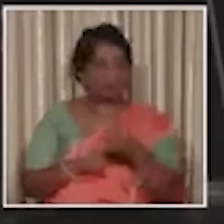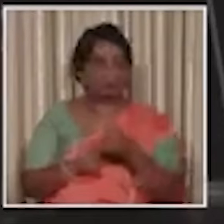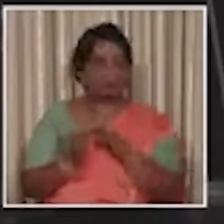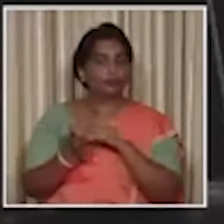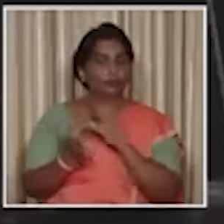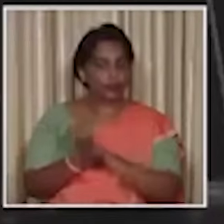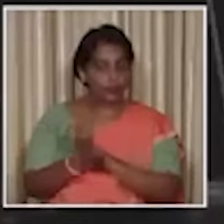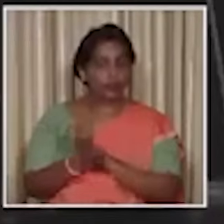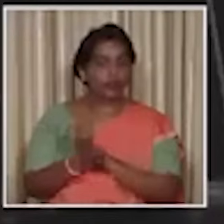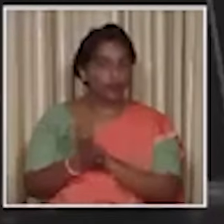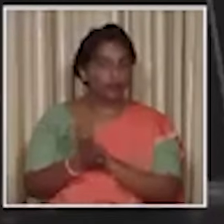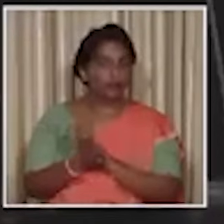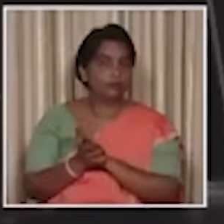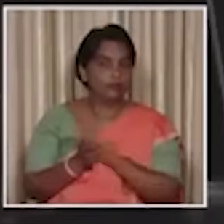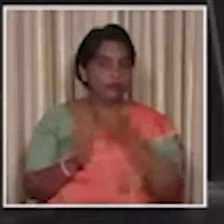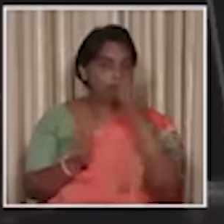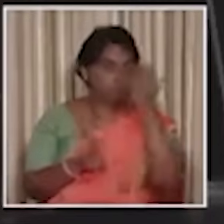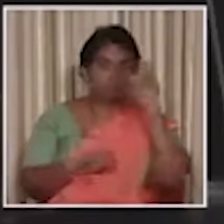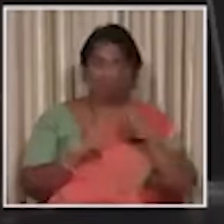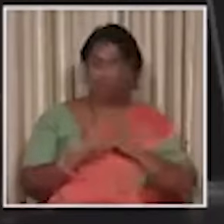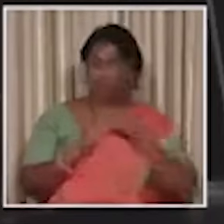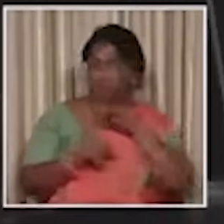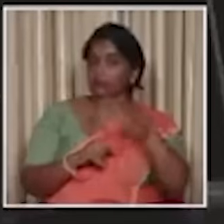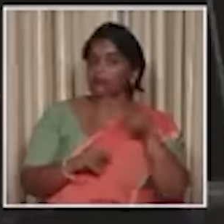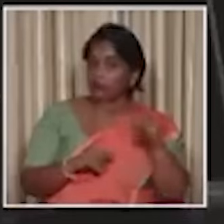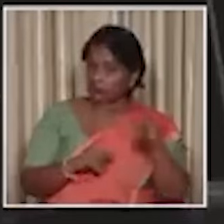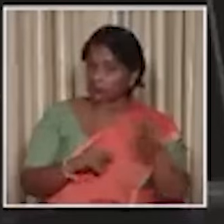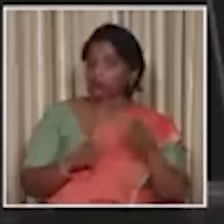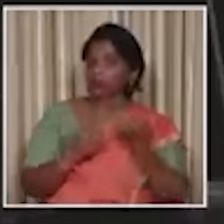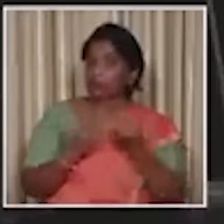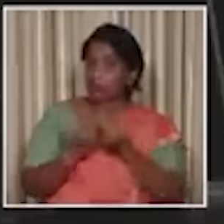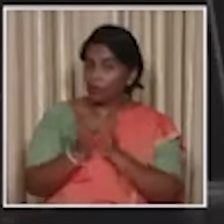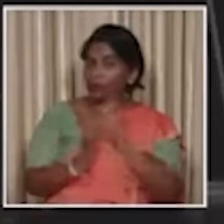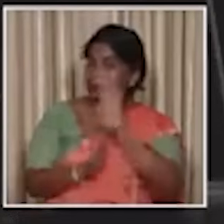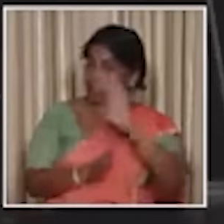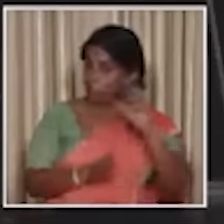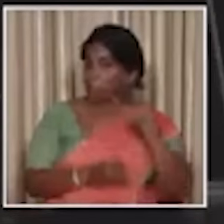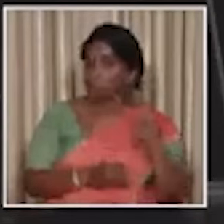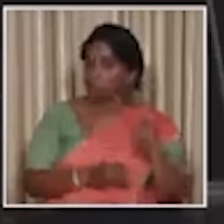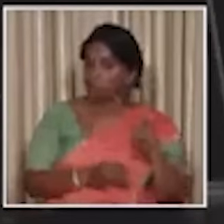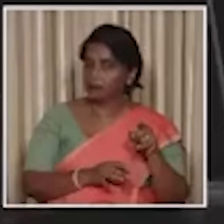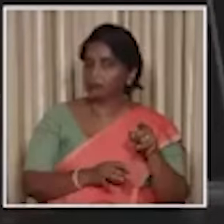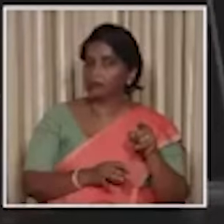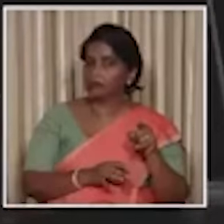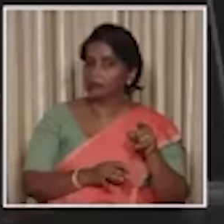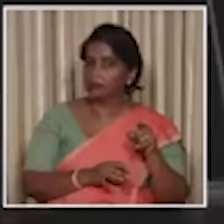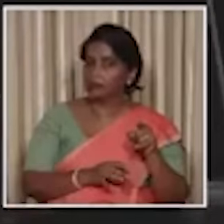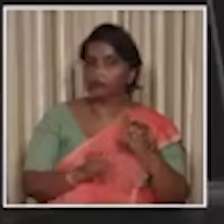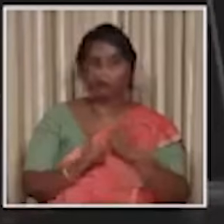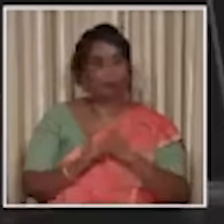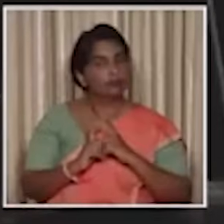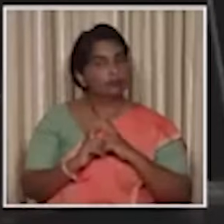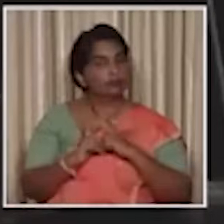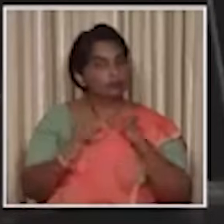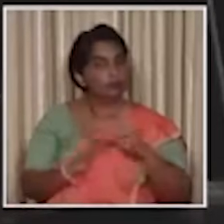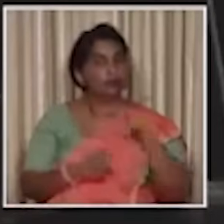ஒரு சாதாரண வளைவு, இந்த மக்கள் தங்களுடைய ஆறுதலுக்காக அவர்கள் கட்டிக்கொண்ட ஒரு வளைவை தூக்கி எறிகிறார்கள்,